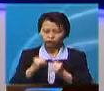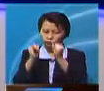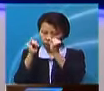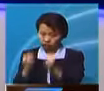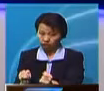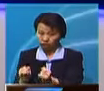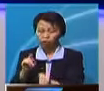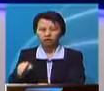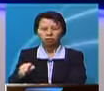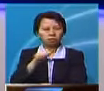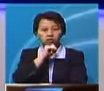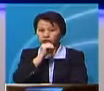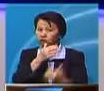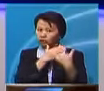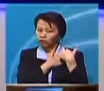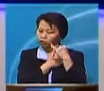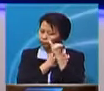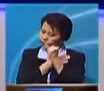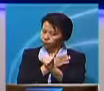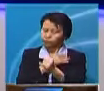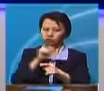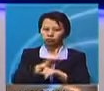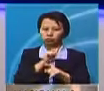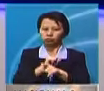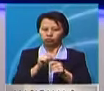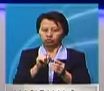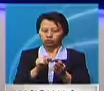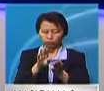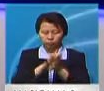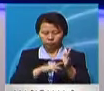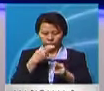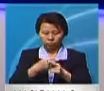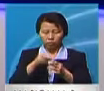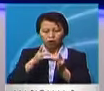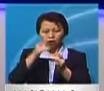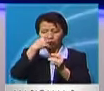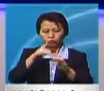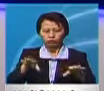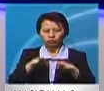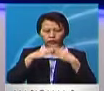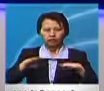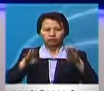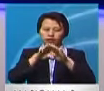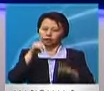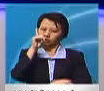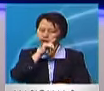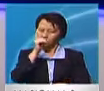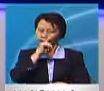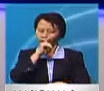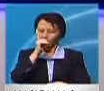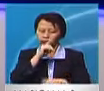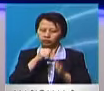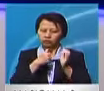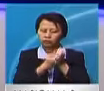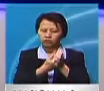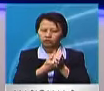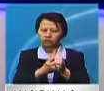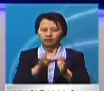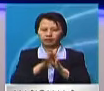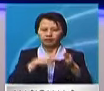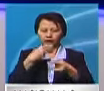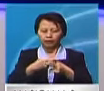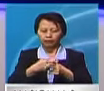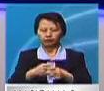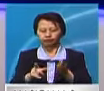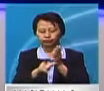individu yang tidak bertanggungjawab menggunakan media sosial untuk membuat berita palsu bersumberkan bernama. Timbalan